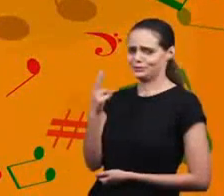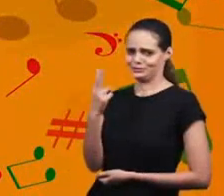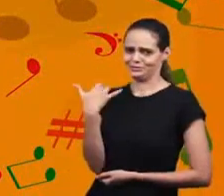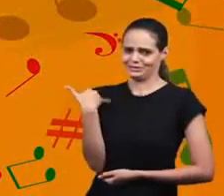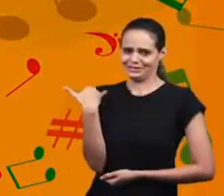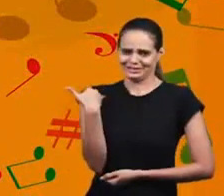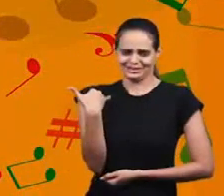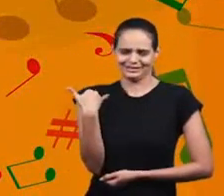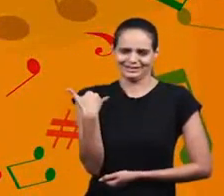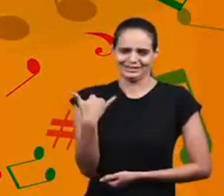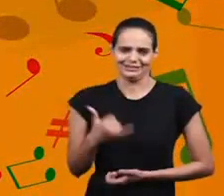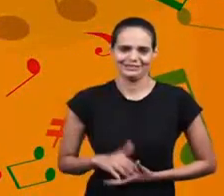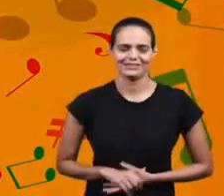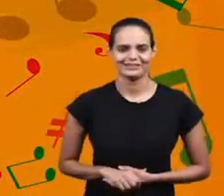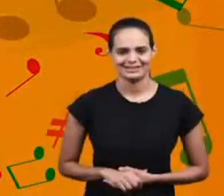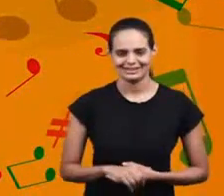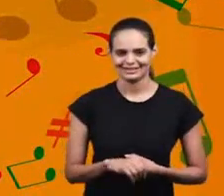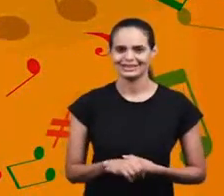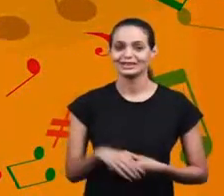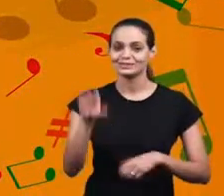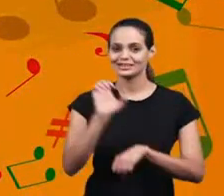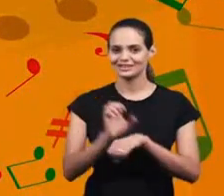Und das hier ist ihre Familie.